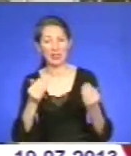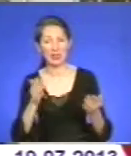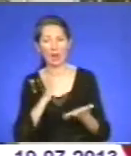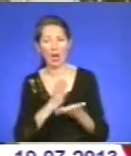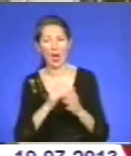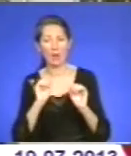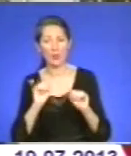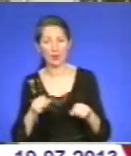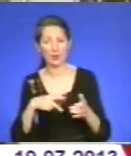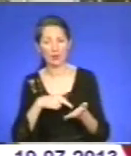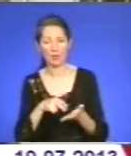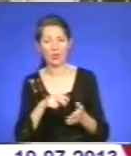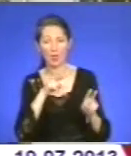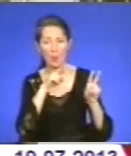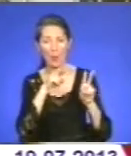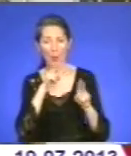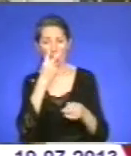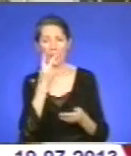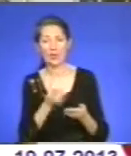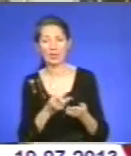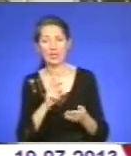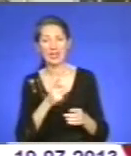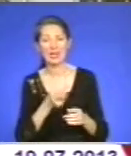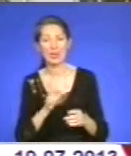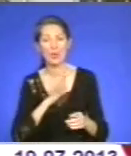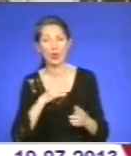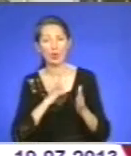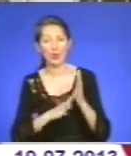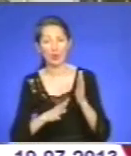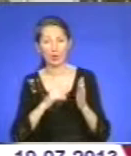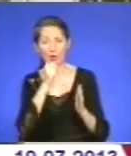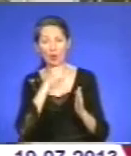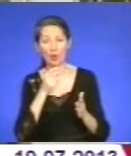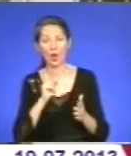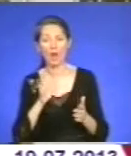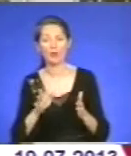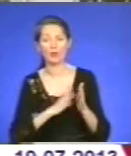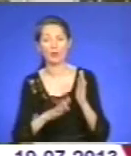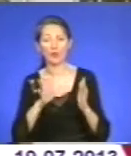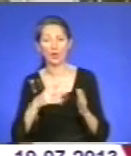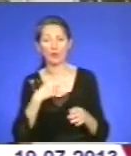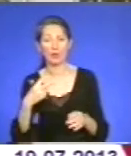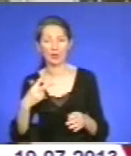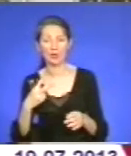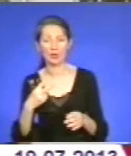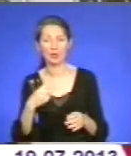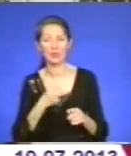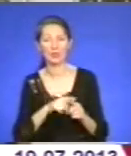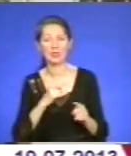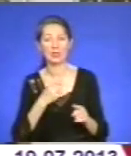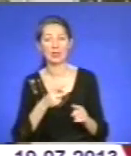маємо можливість прийти і споглянути, як це було в 90-х, як це було в 95-му, 2000-му, як це